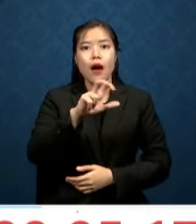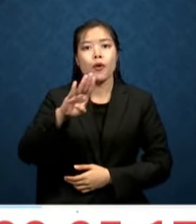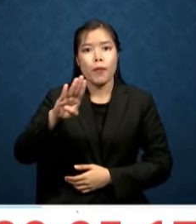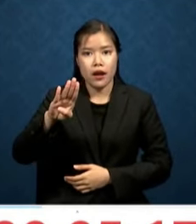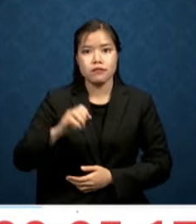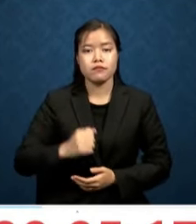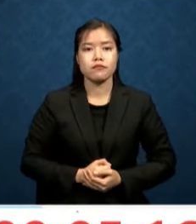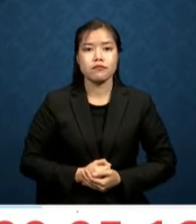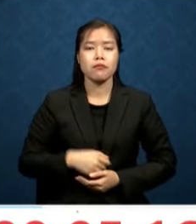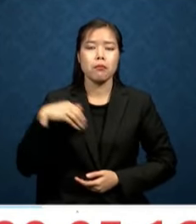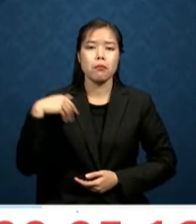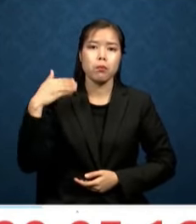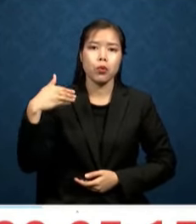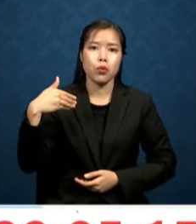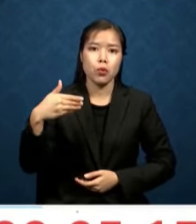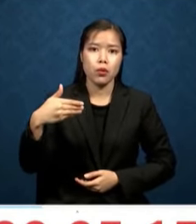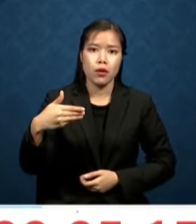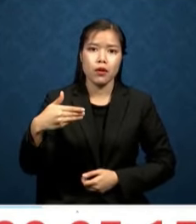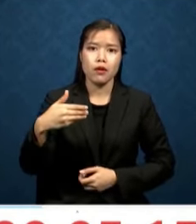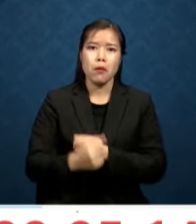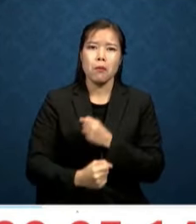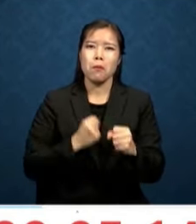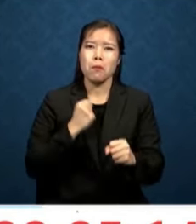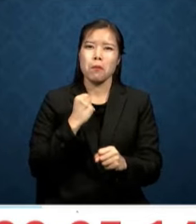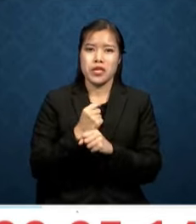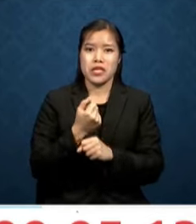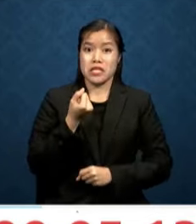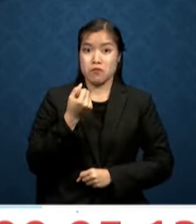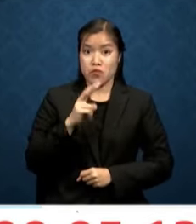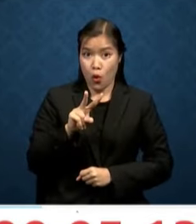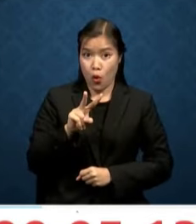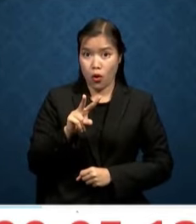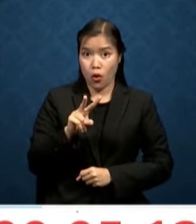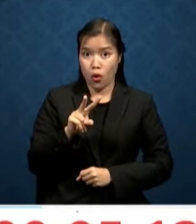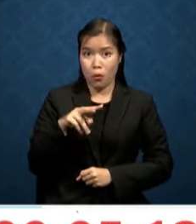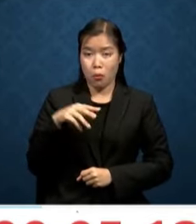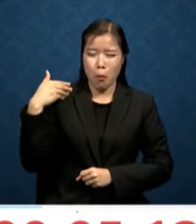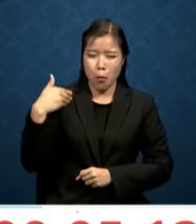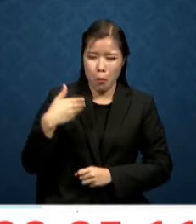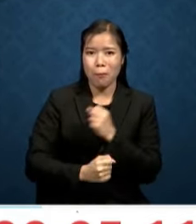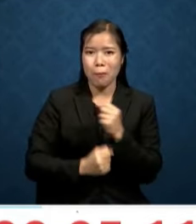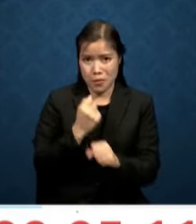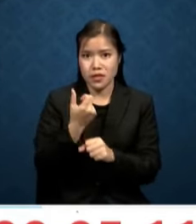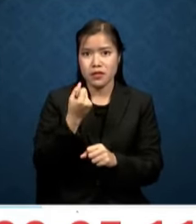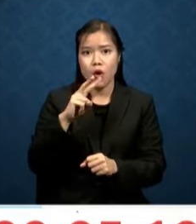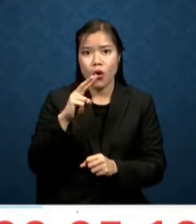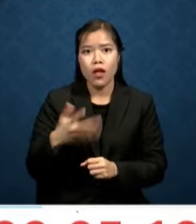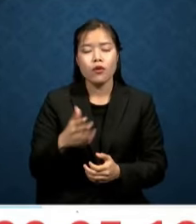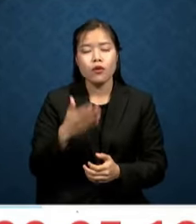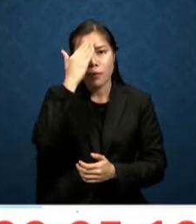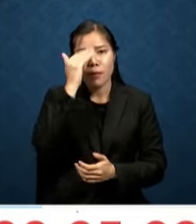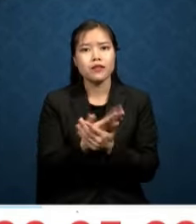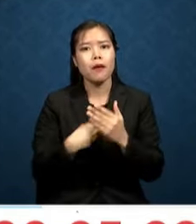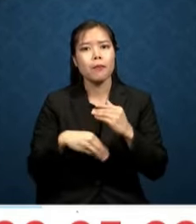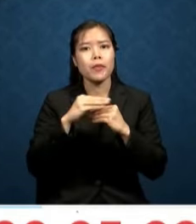าผ่านมาถึง12ปีทำไมเรายังขึ้นไม่ได้ใน